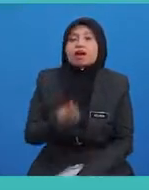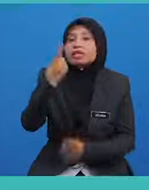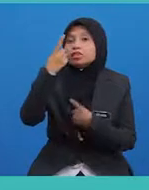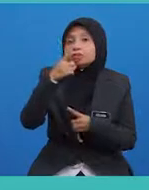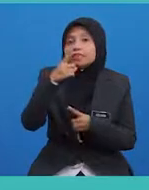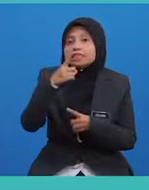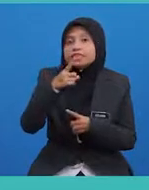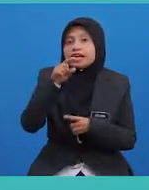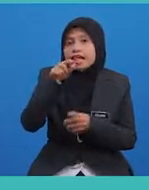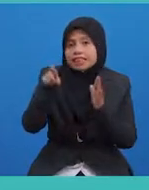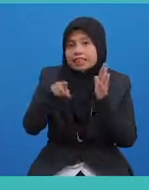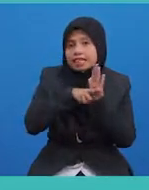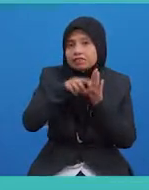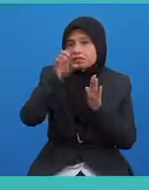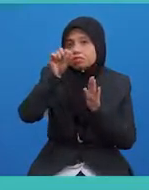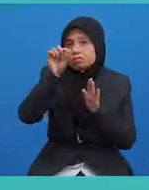Jawapannya ialah negatif